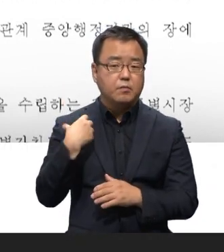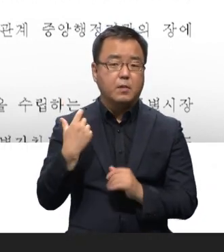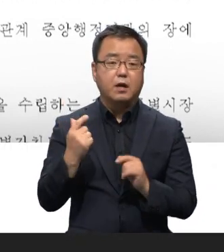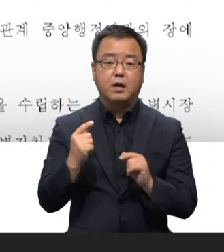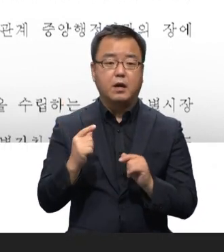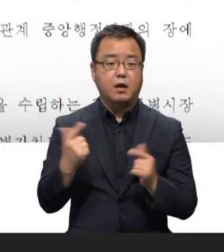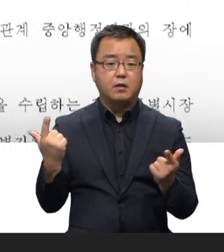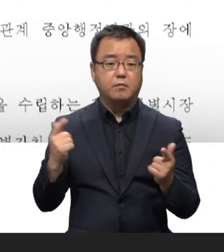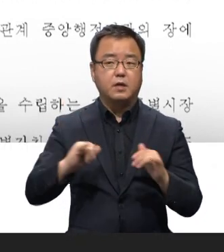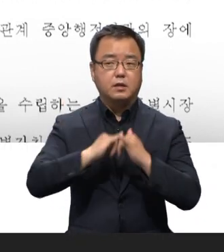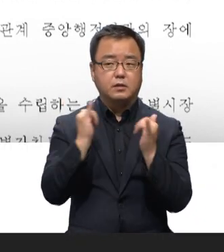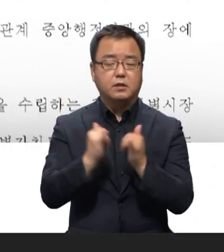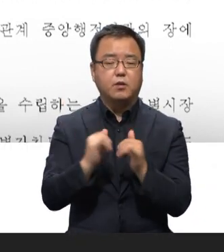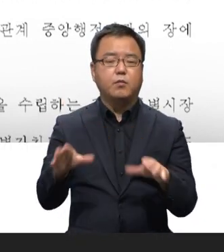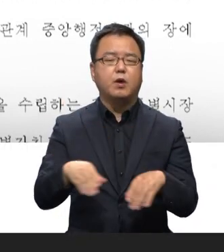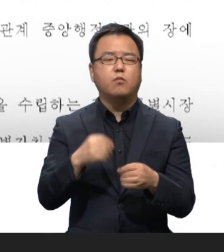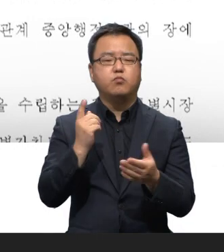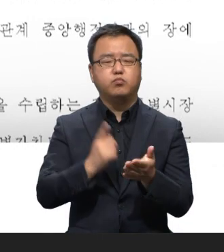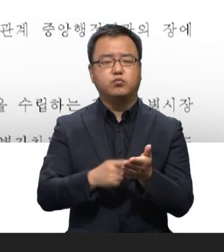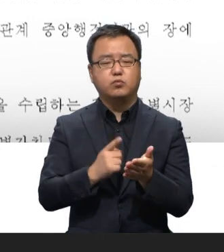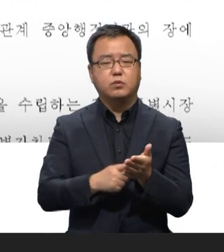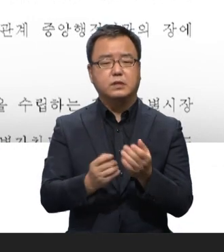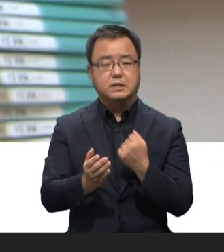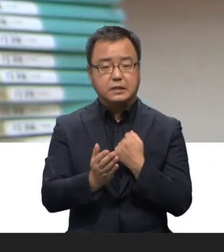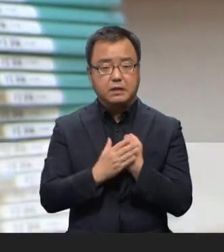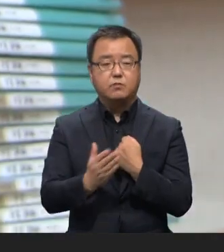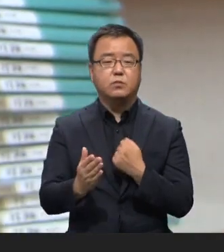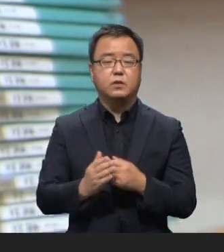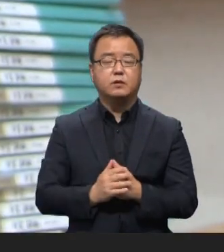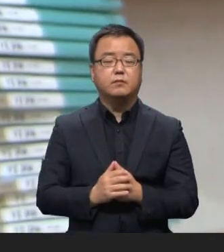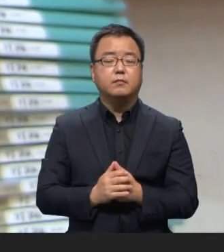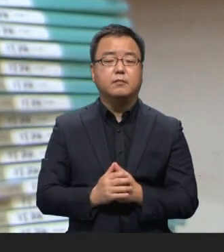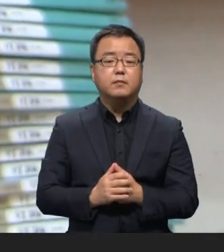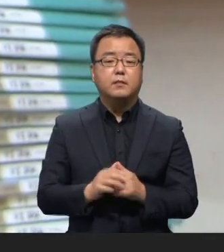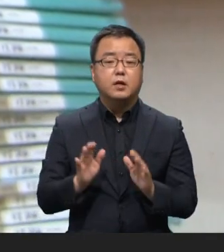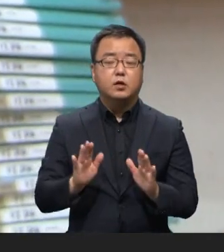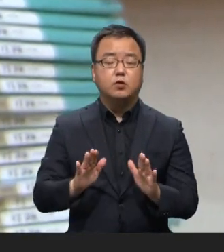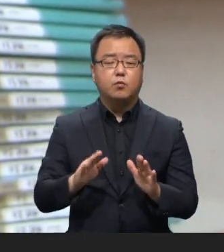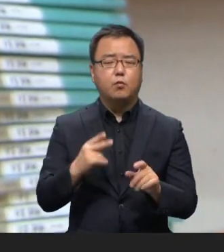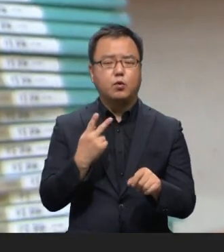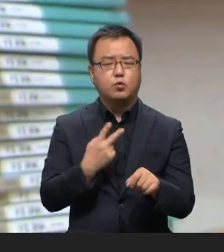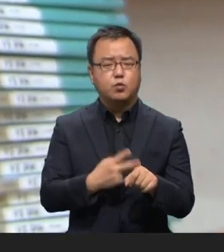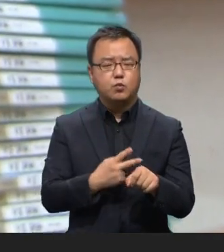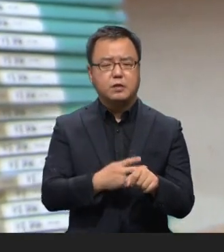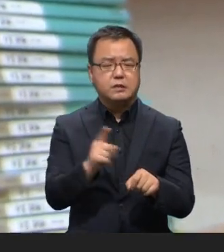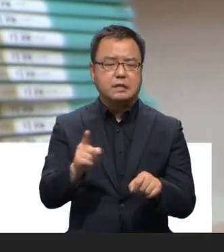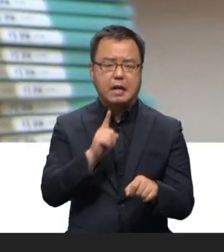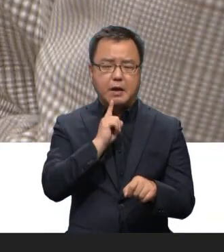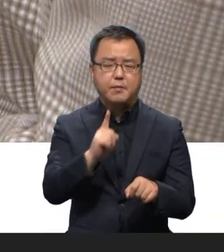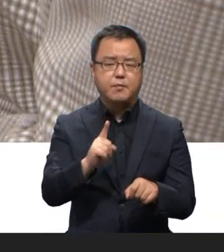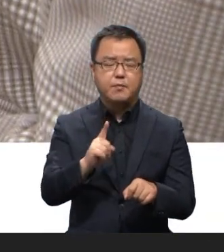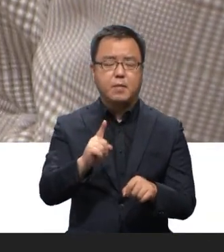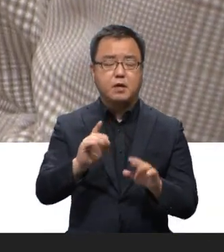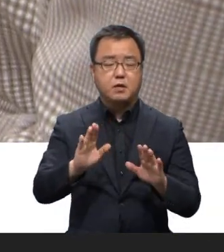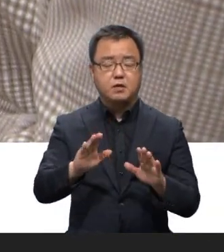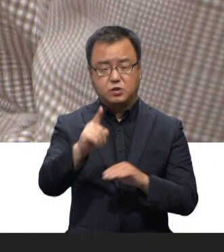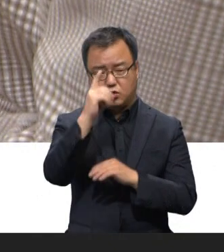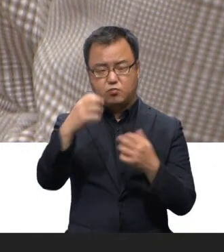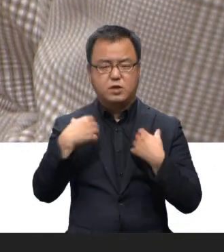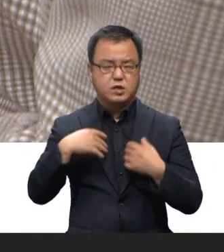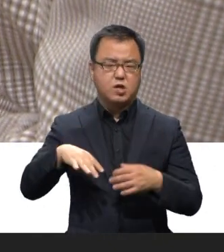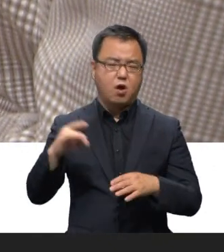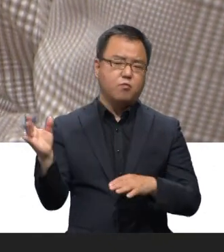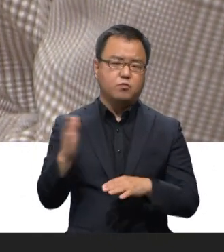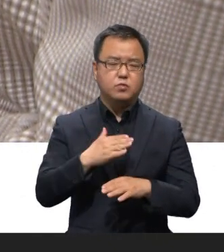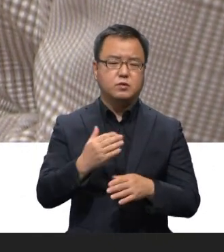사회부총리 이기 때문에 안 겁니다 교사들은 정부가 처음부터 현장에 의견수렴 없이 밀어붙이기